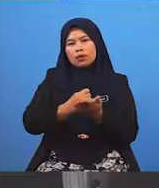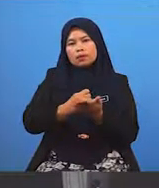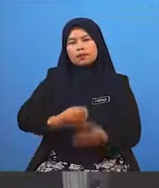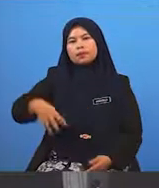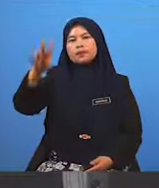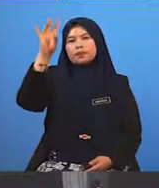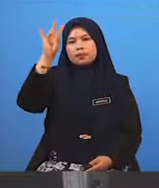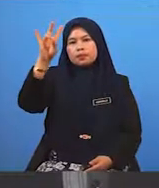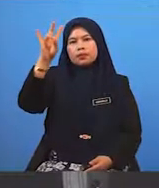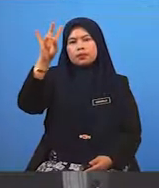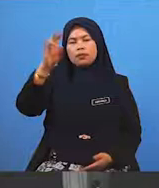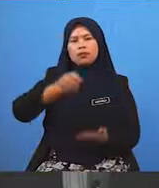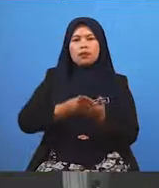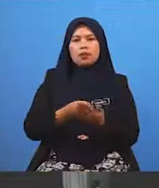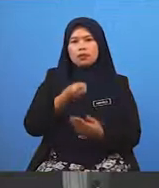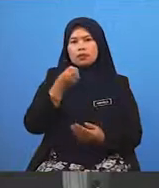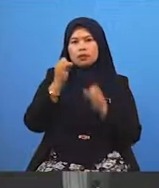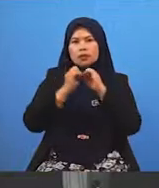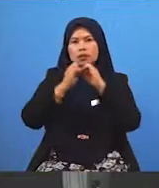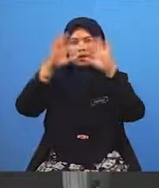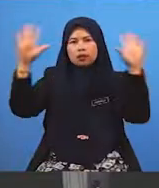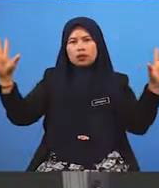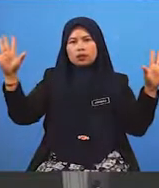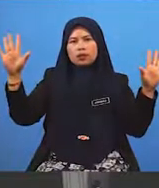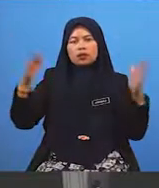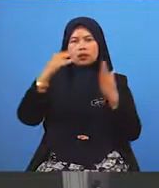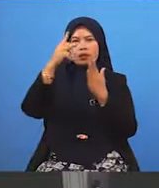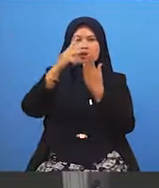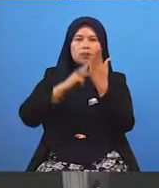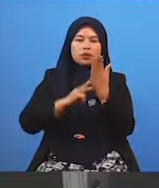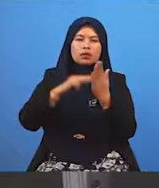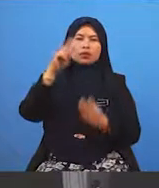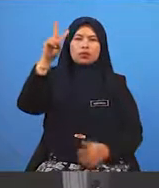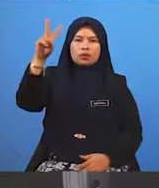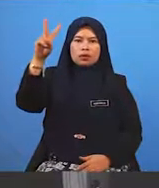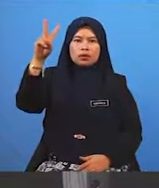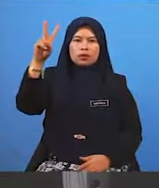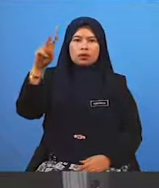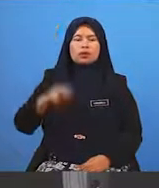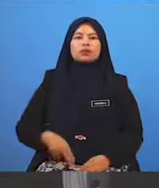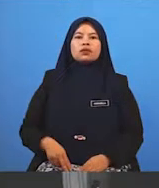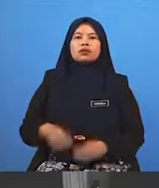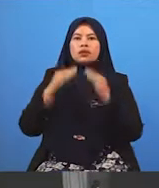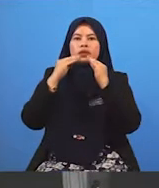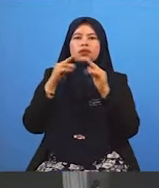ketujuh, menjelaskan sekurang-kurangnya dua di antara pengajaran hadis.